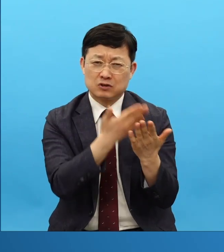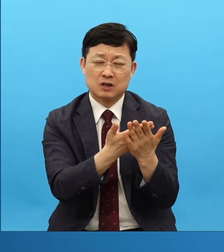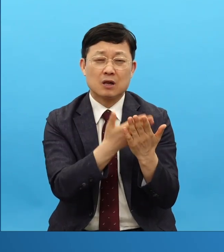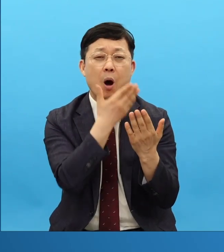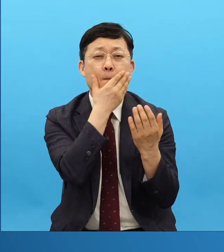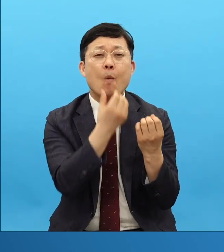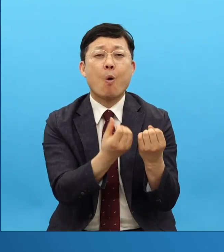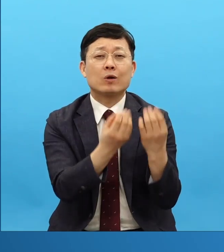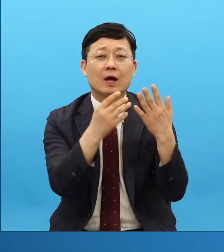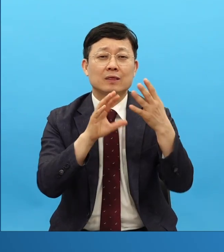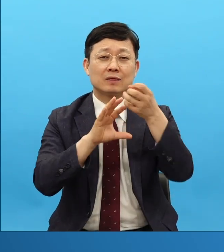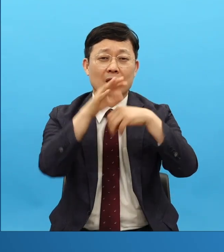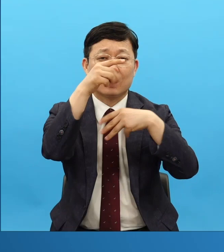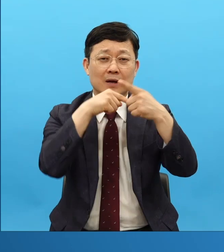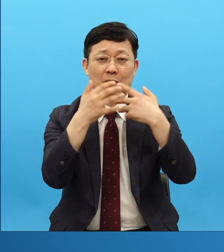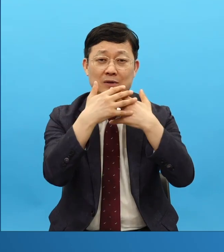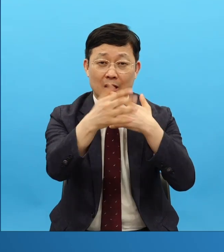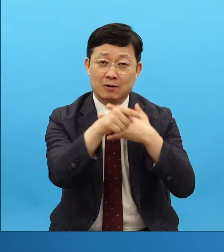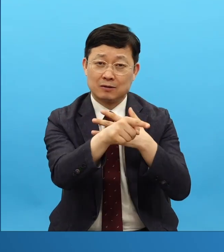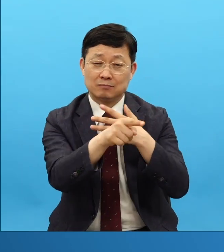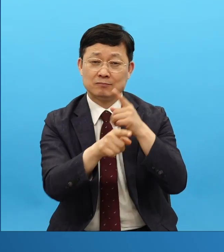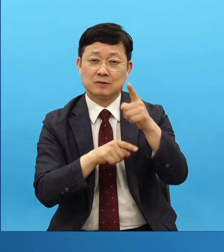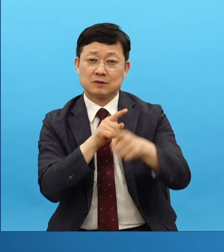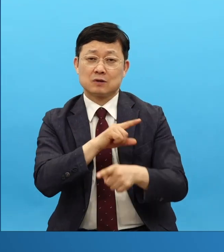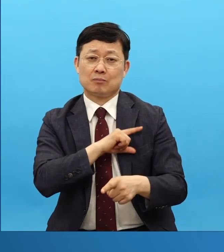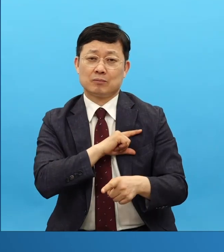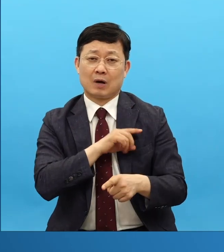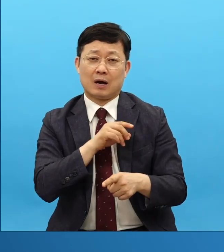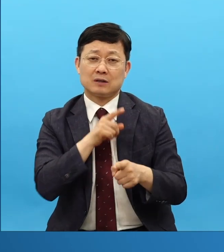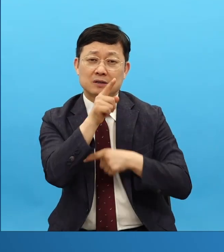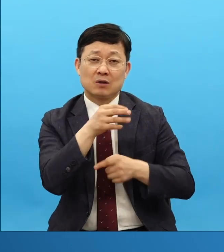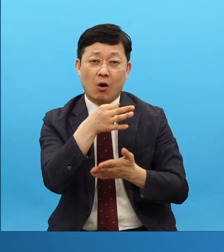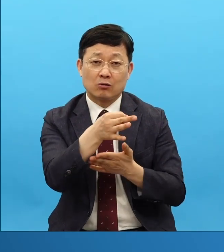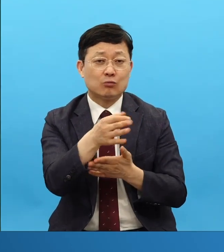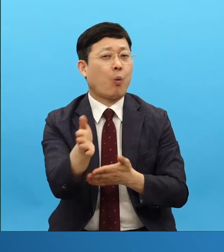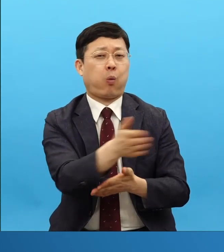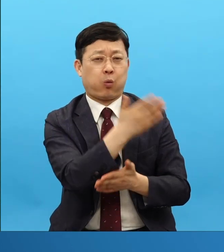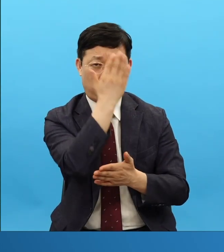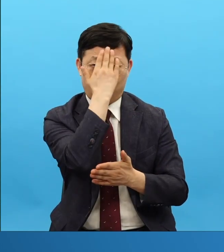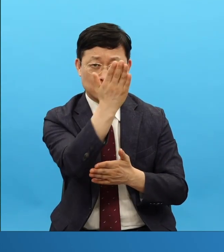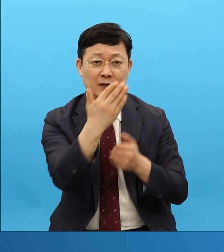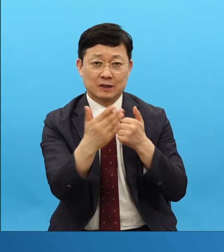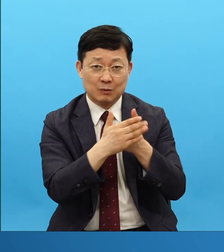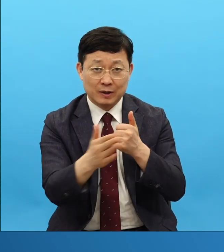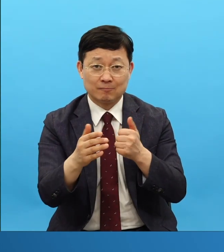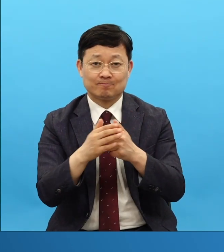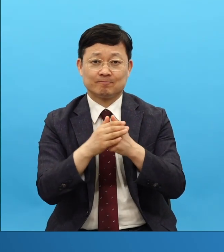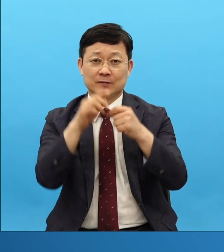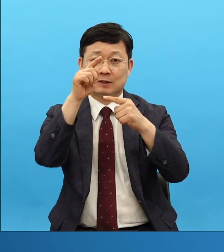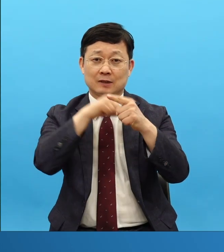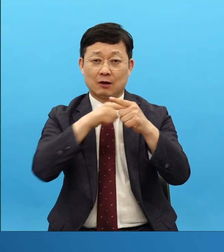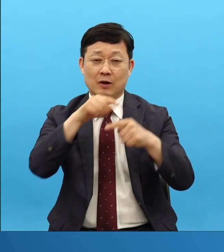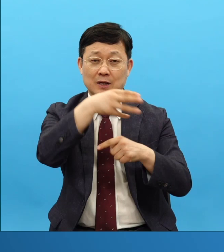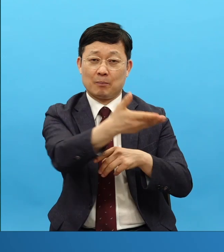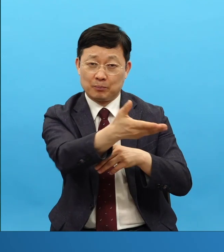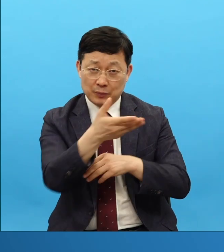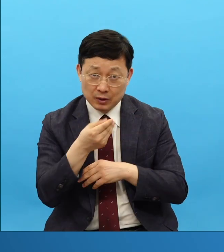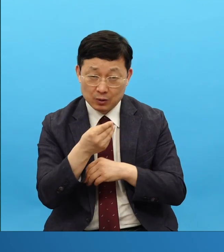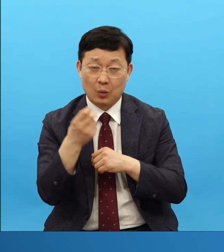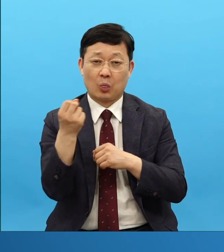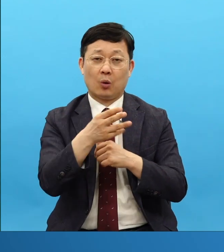렘넌트 대회가 등록비를 받지 않고 진행되어 오니 대장, 대여 및 부대